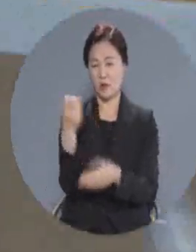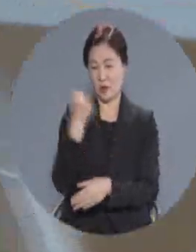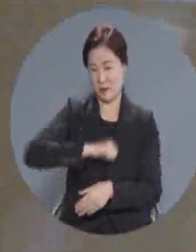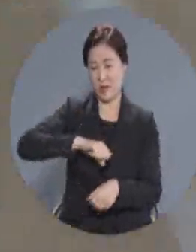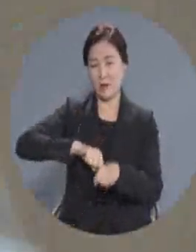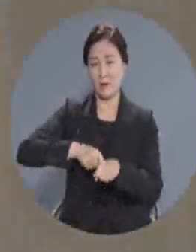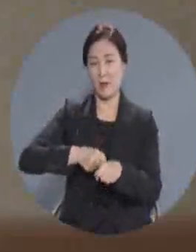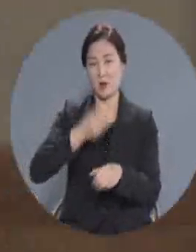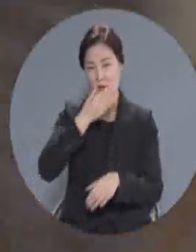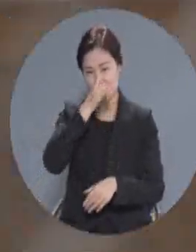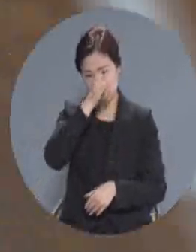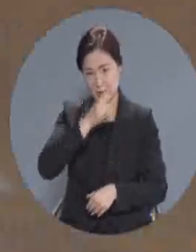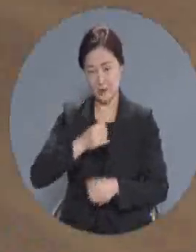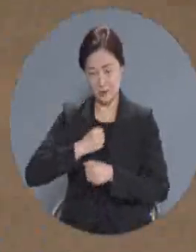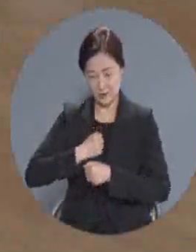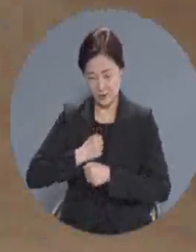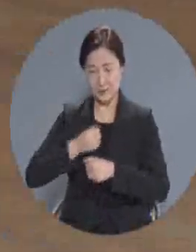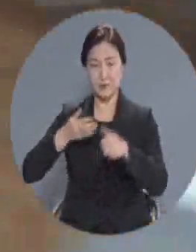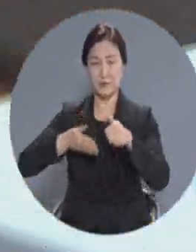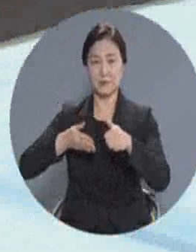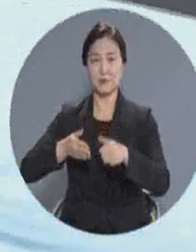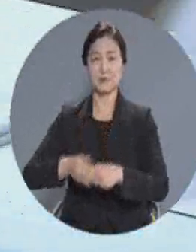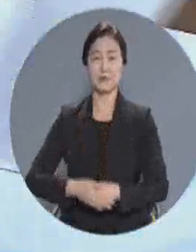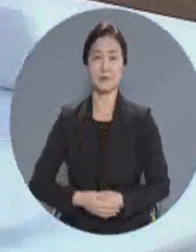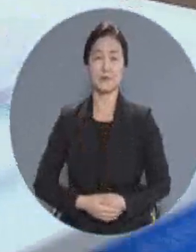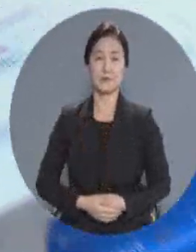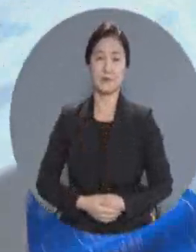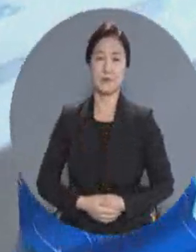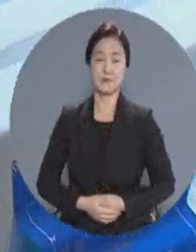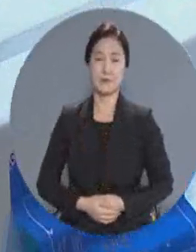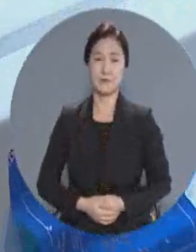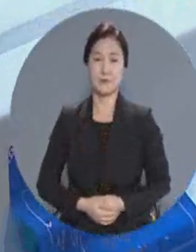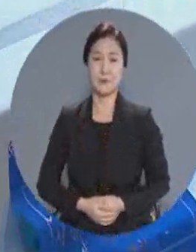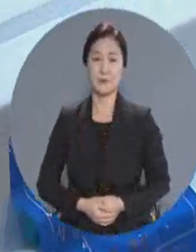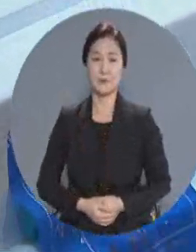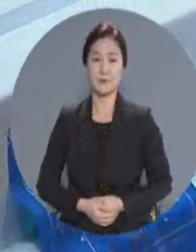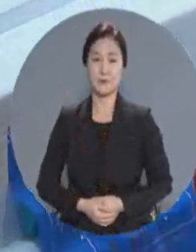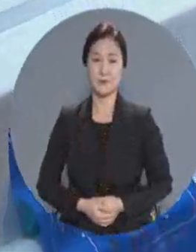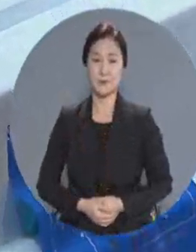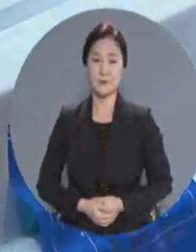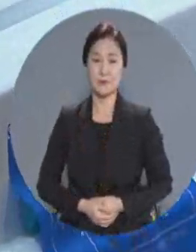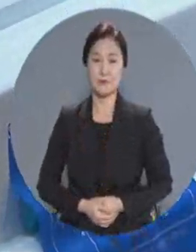처벌을 받을 수 있어 각별히 주의해야 합니다. MBC 뉴스 문형철입니다.